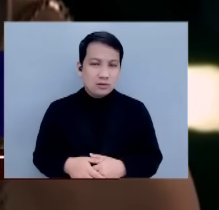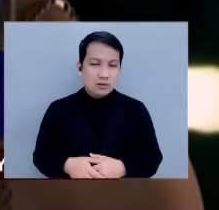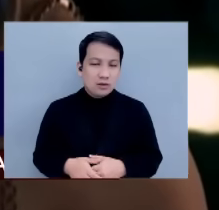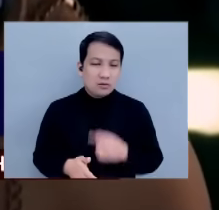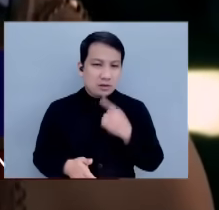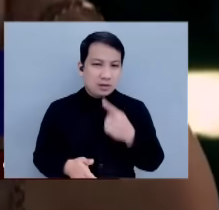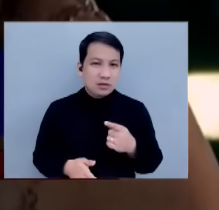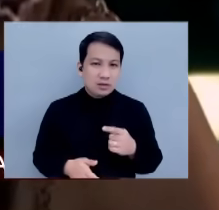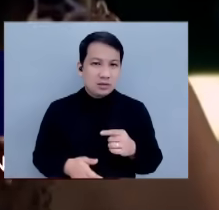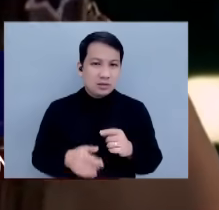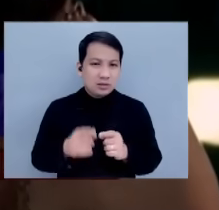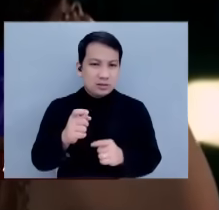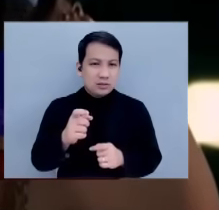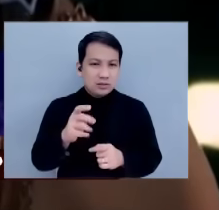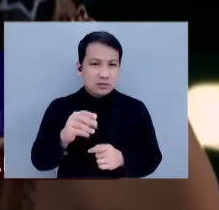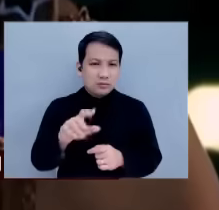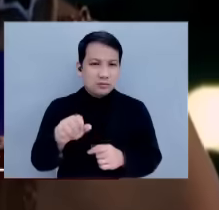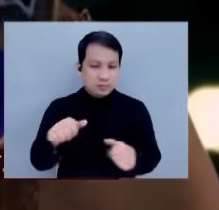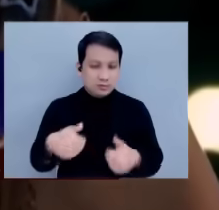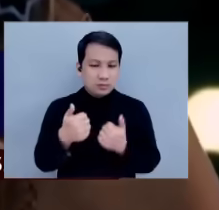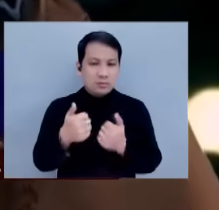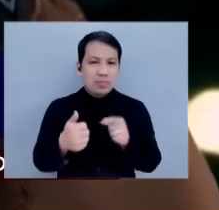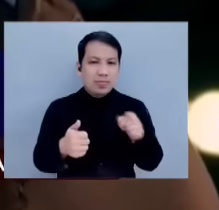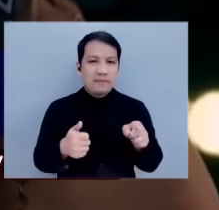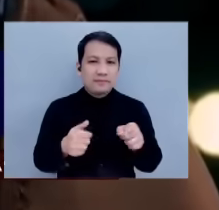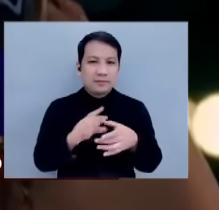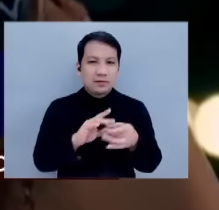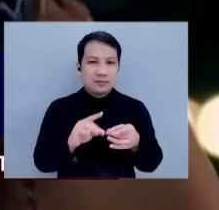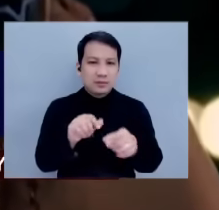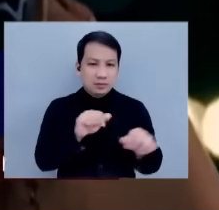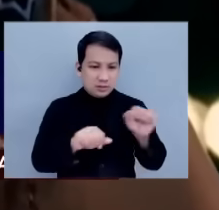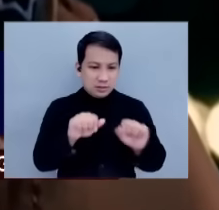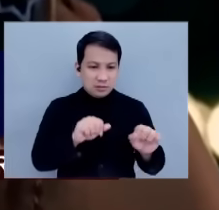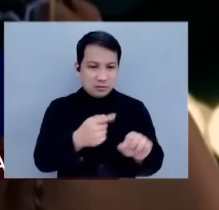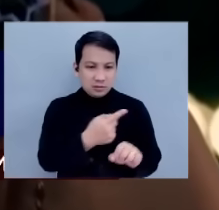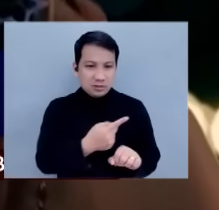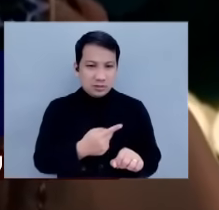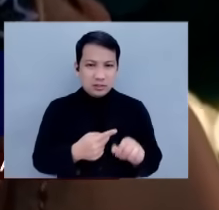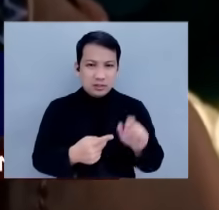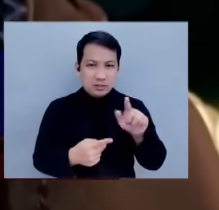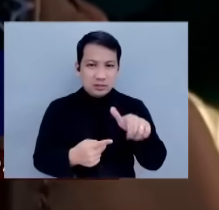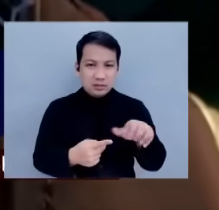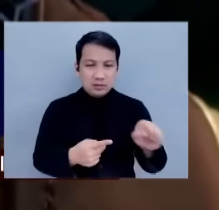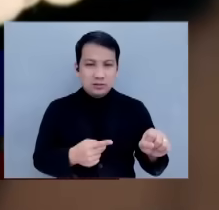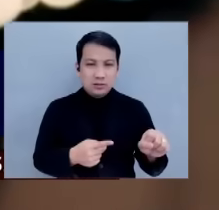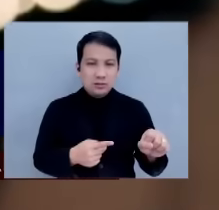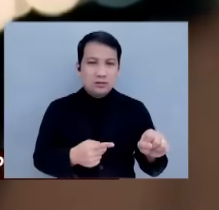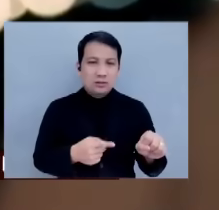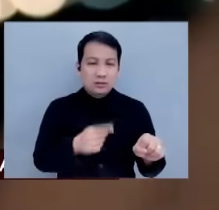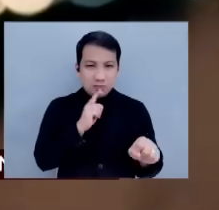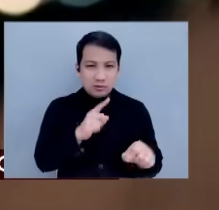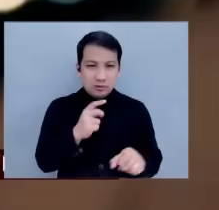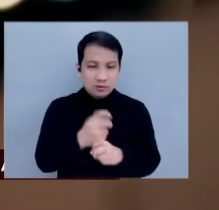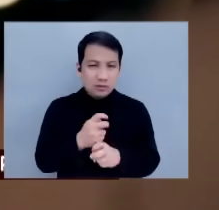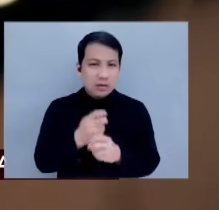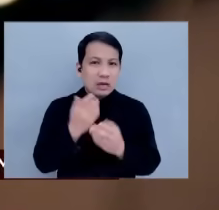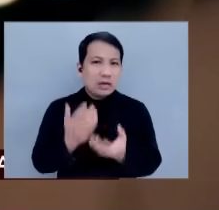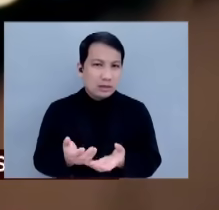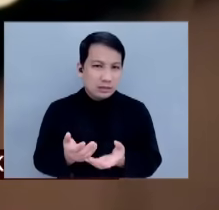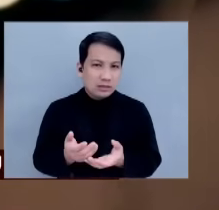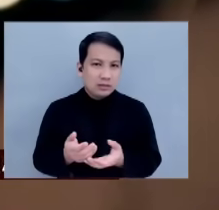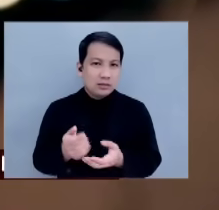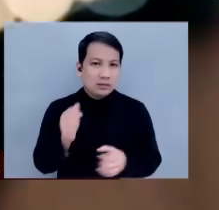Cyril, na-challenge siya sa naging eksena nila ni Zeyjan. Ang hirap nga po nun kasi ang bigat po nung eksena. Tapos yung